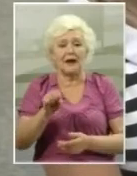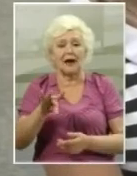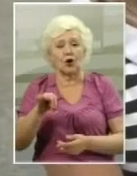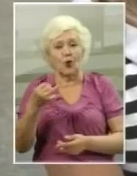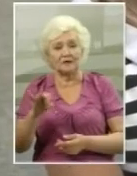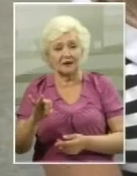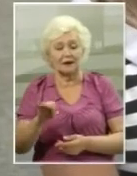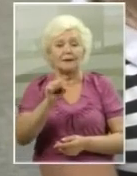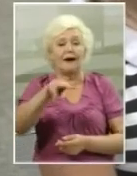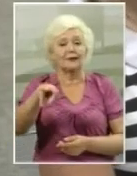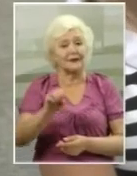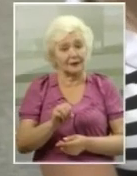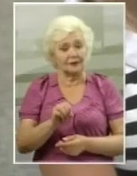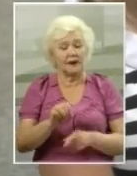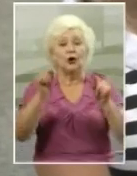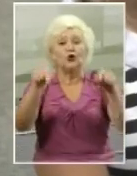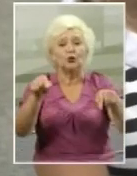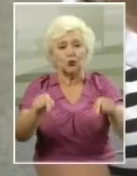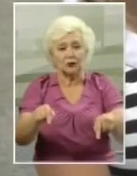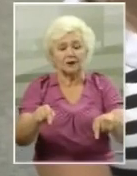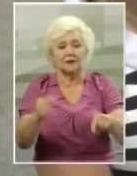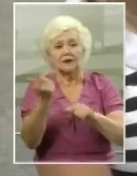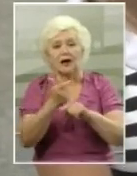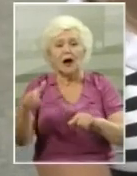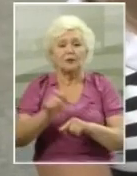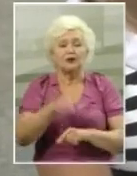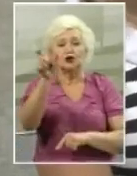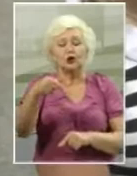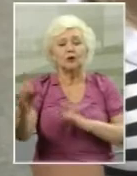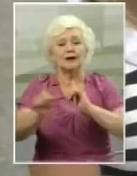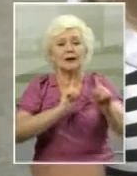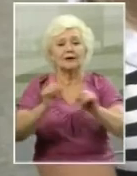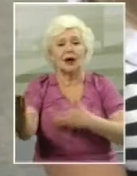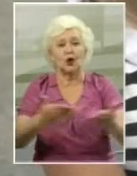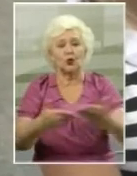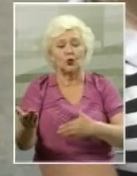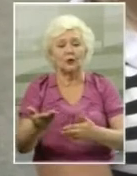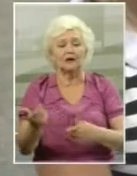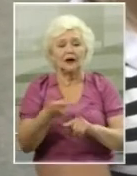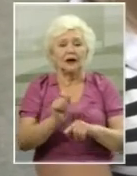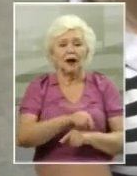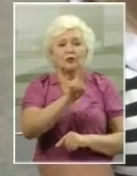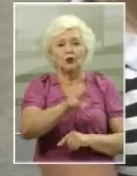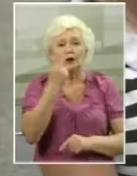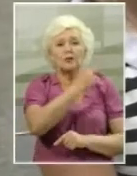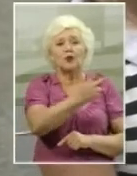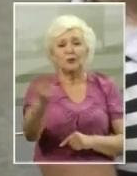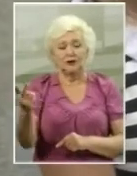але тут більше людей входить, більше є доступ підійти і